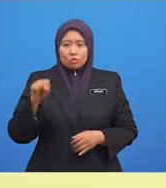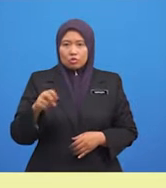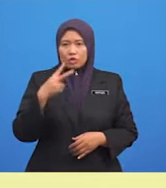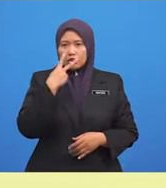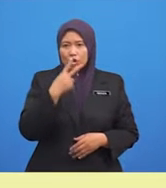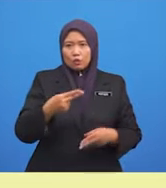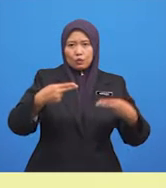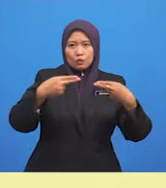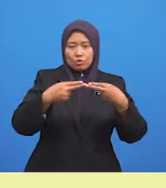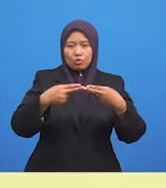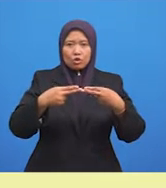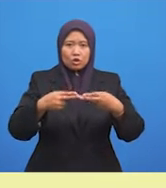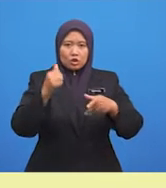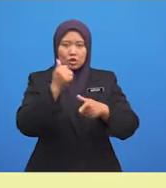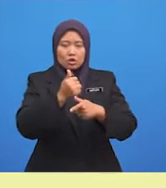untuk difahami.